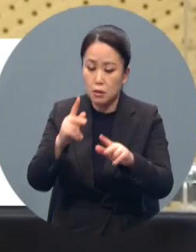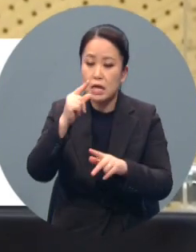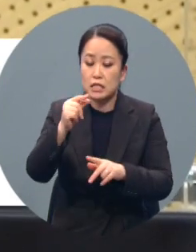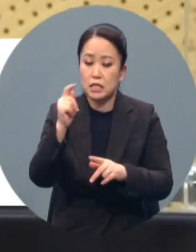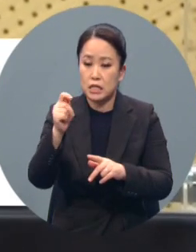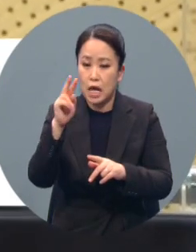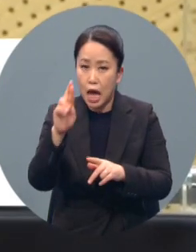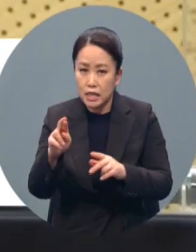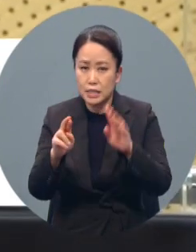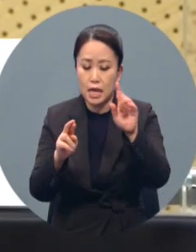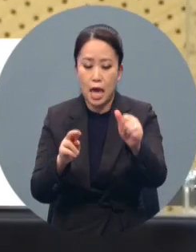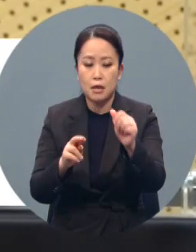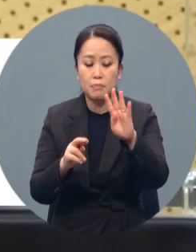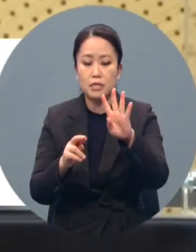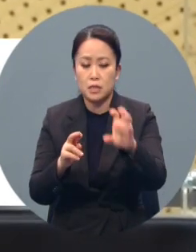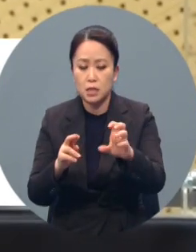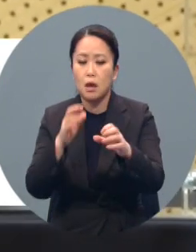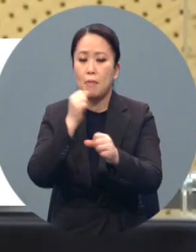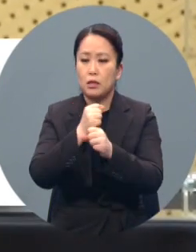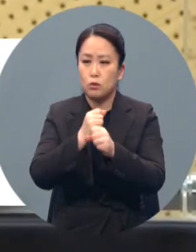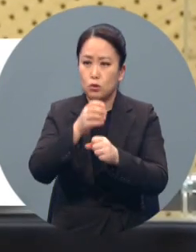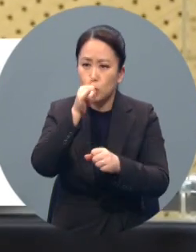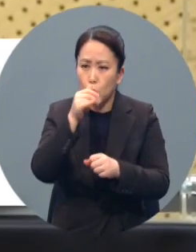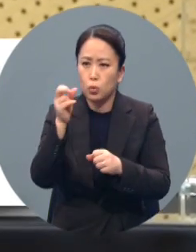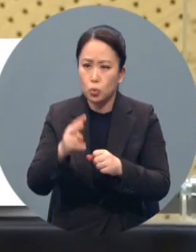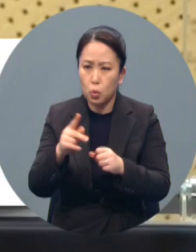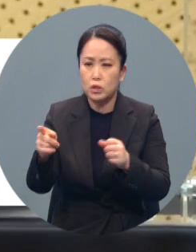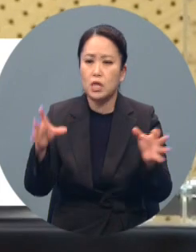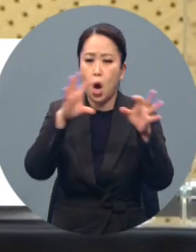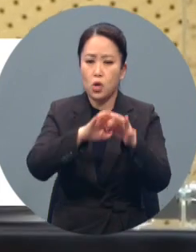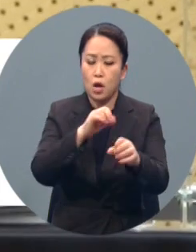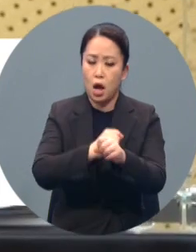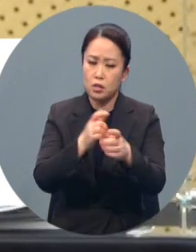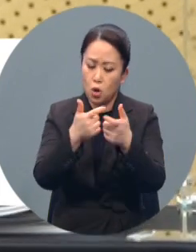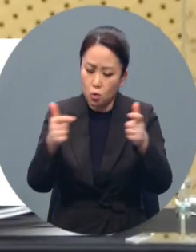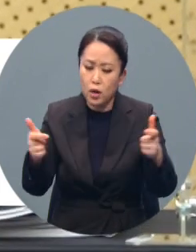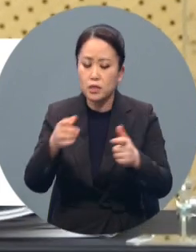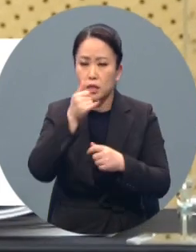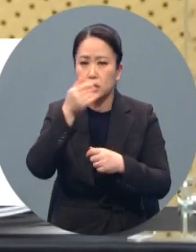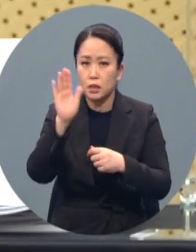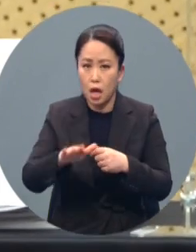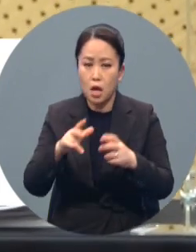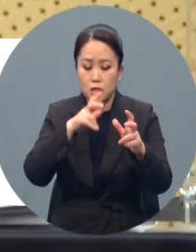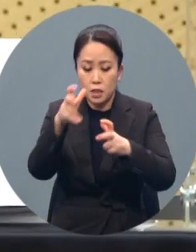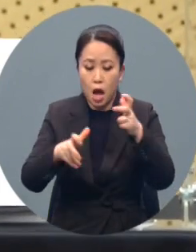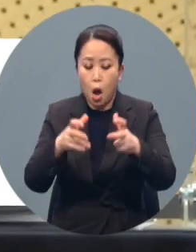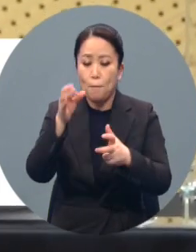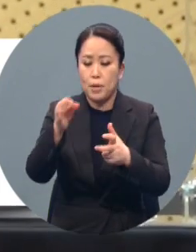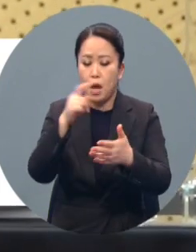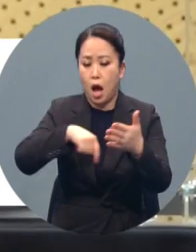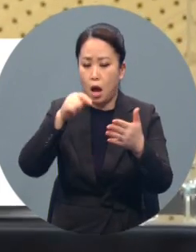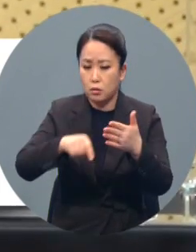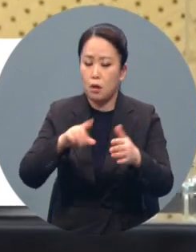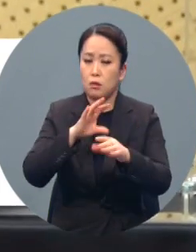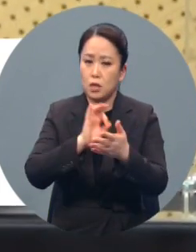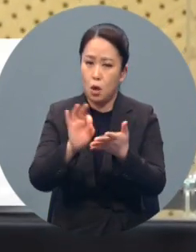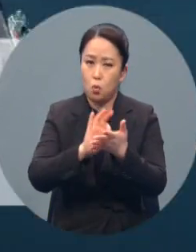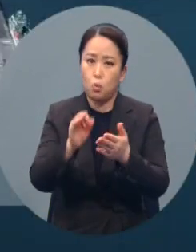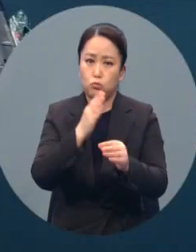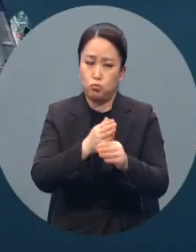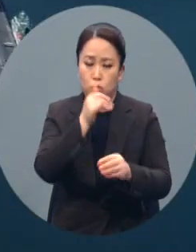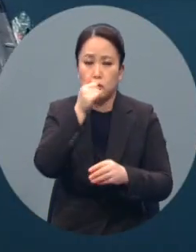SBRT라든지 PM 도로라든지 이런 것들이 지금 온전히 그 사업 지구 내에서 사업 비용으로 다 처리가 되고 있는